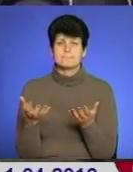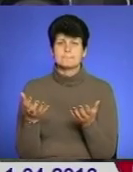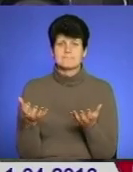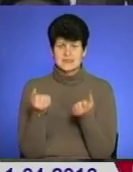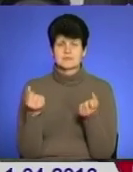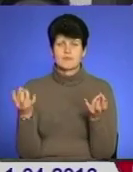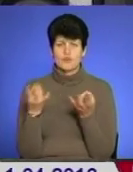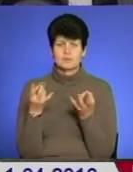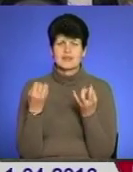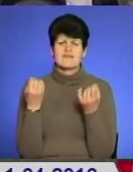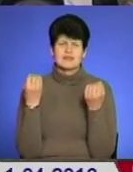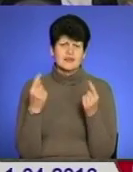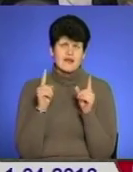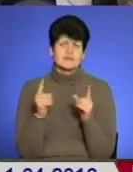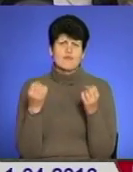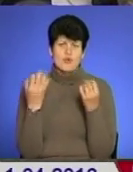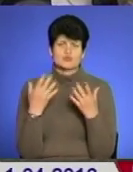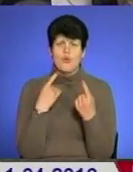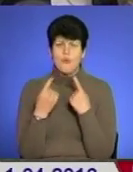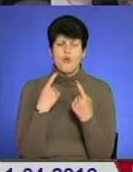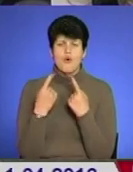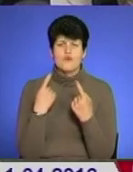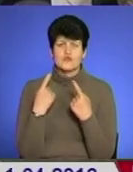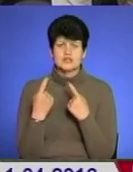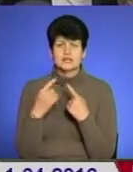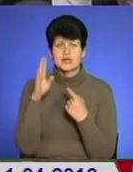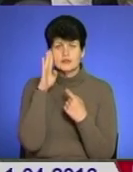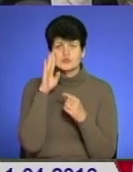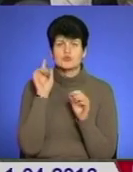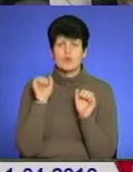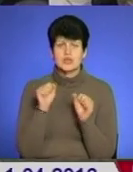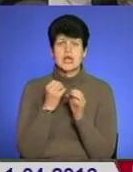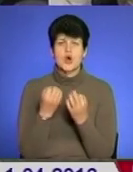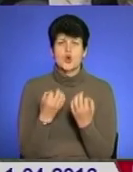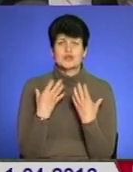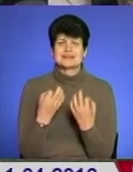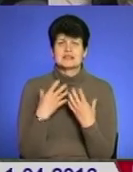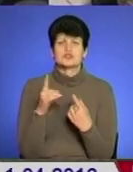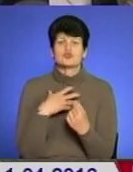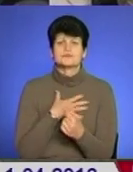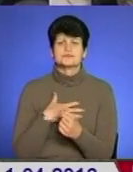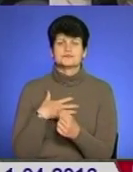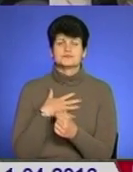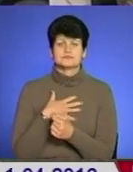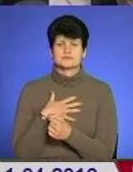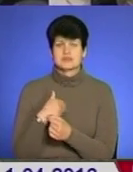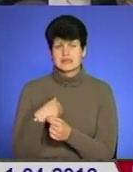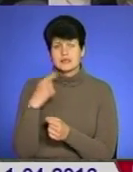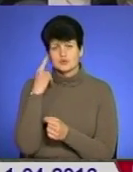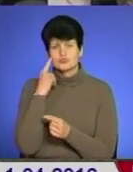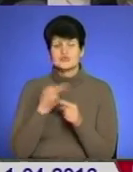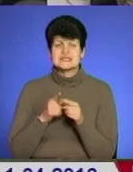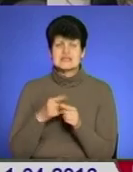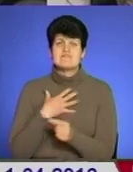і навіть просто, щоб поговорити, і хлопці, щоб могли розказати, що їх турбує. Я думаю, що це